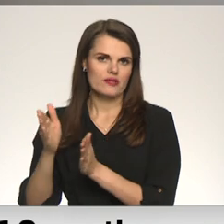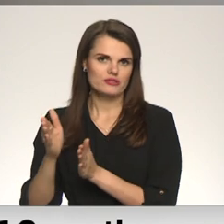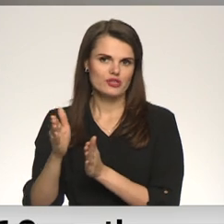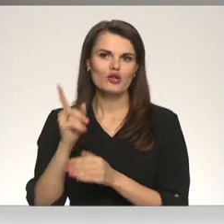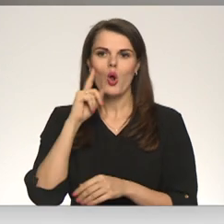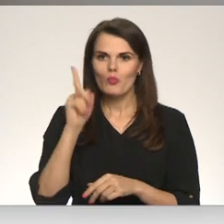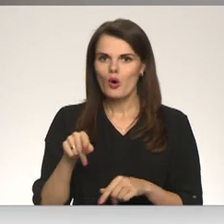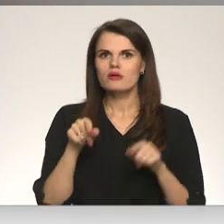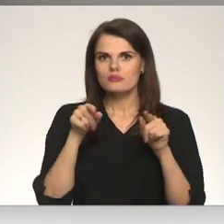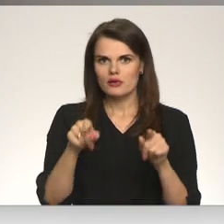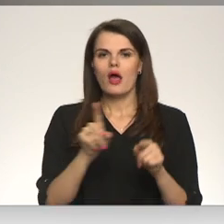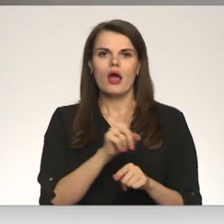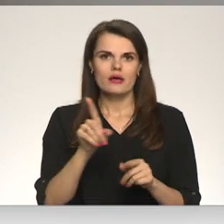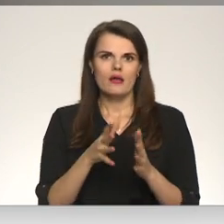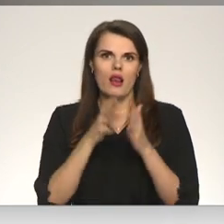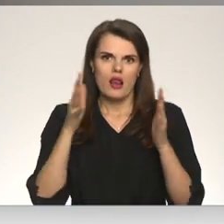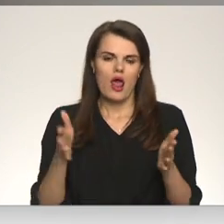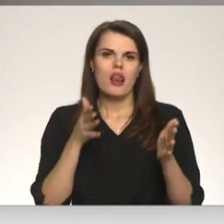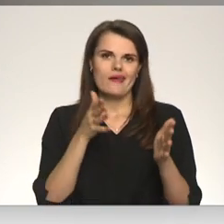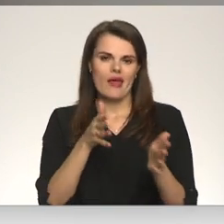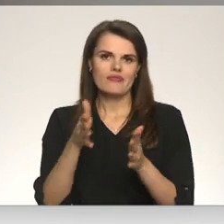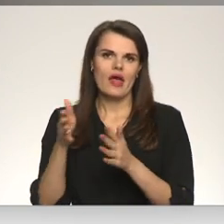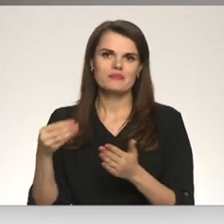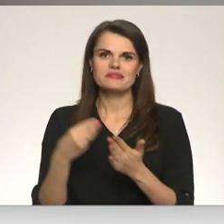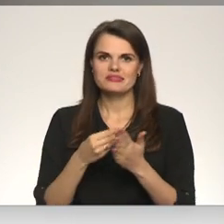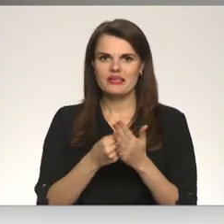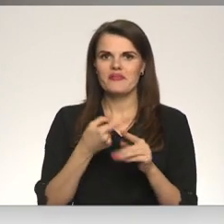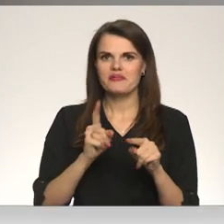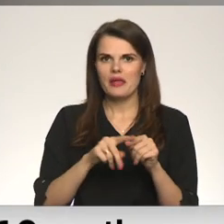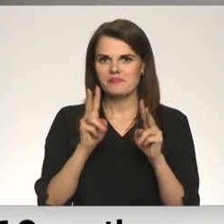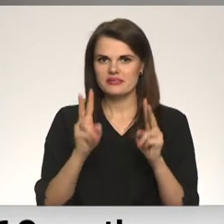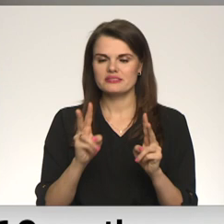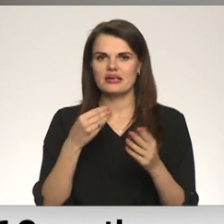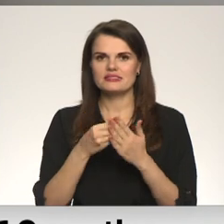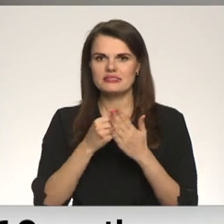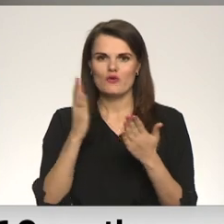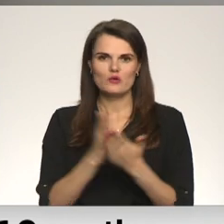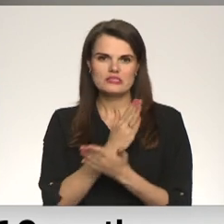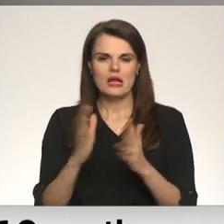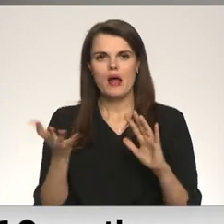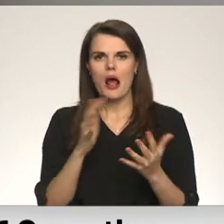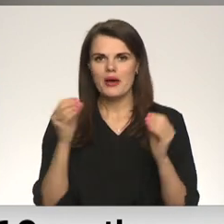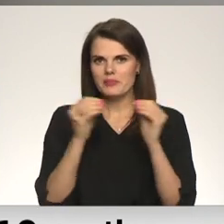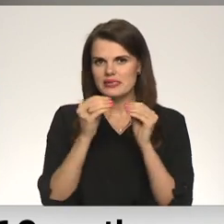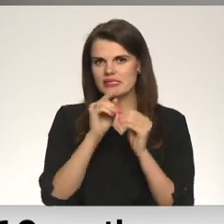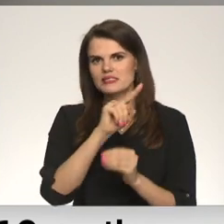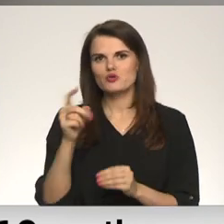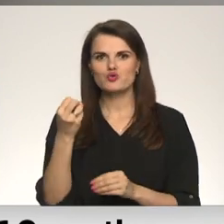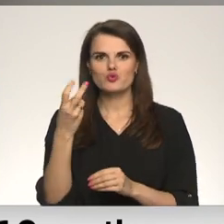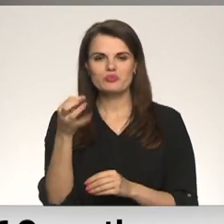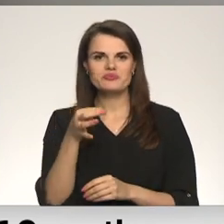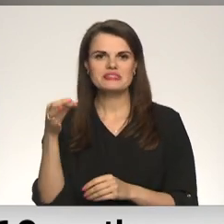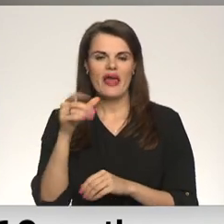ir diezgan liela ietekme uz cenu, jo tā cenu starpībā rada kaut kur 10-12 centus